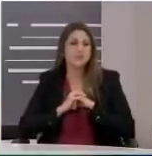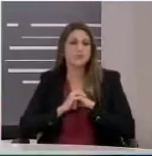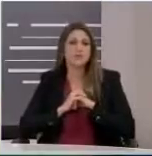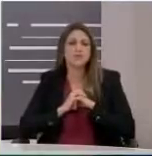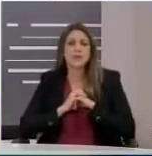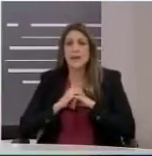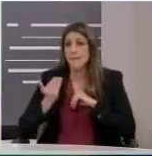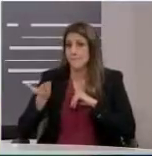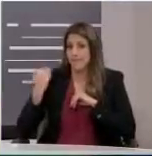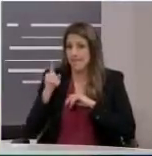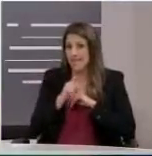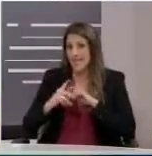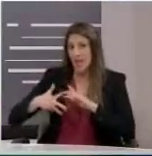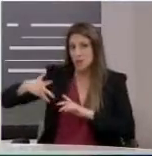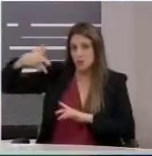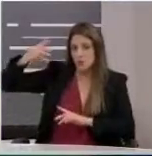Αναφερθήκατε όμως και είπατε